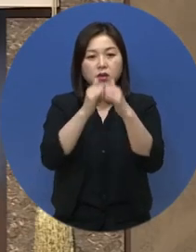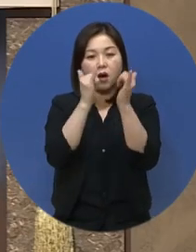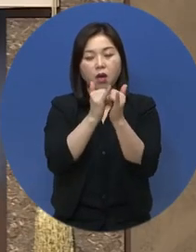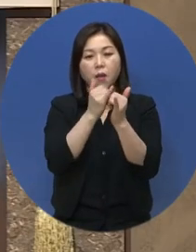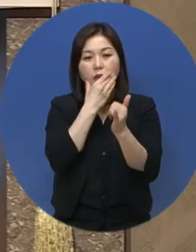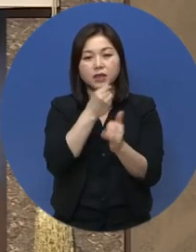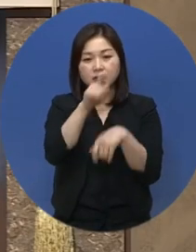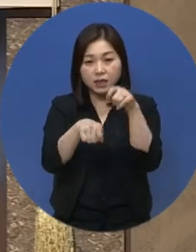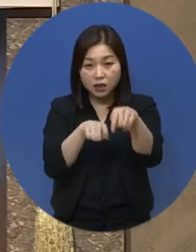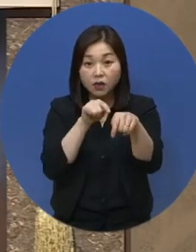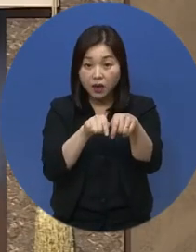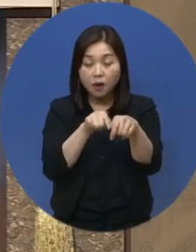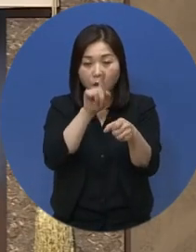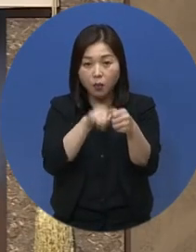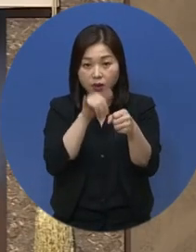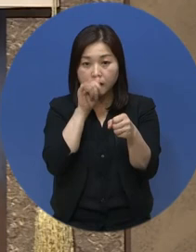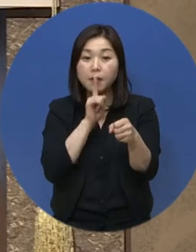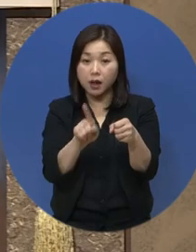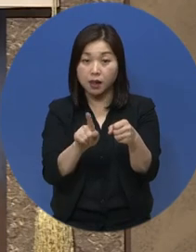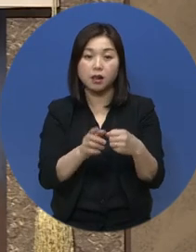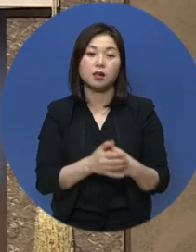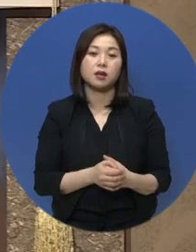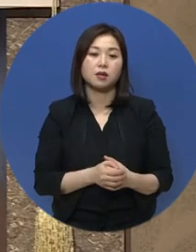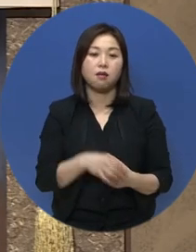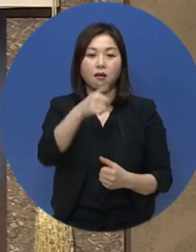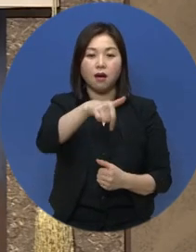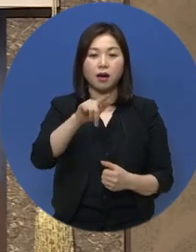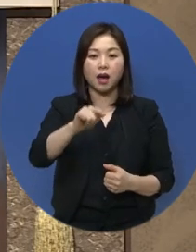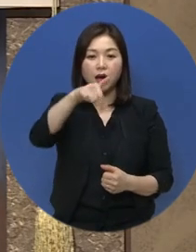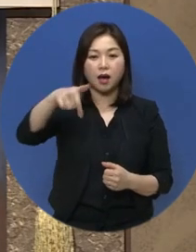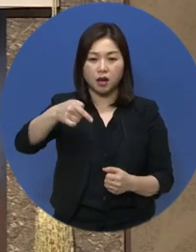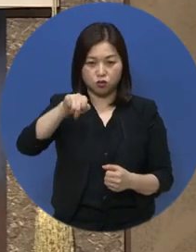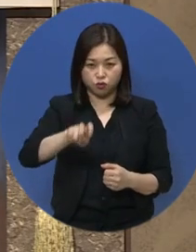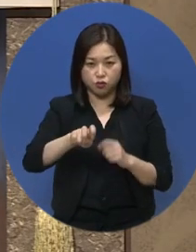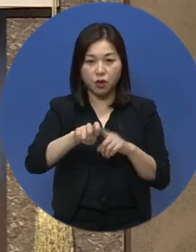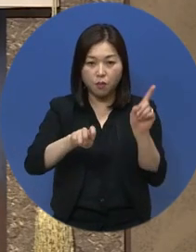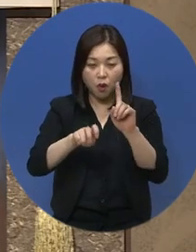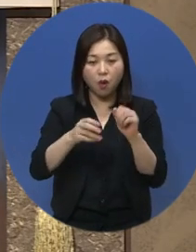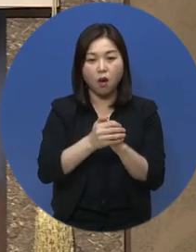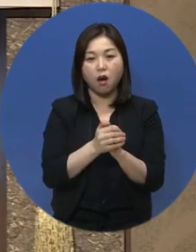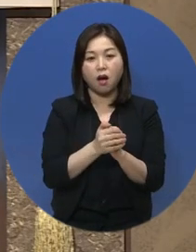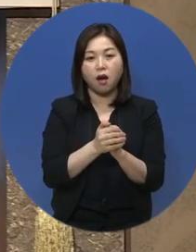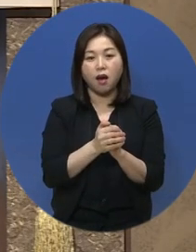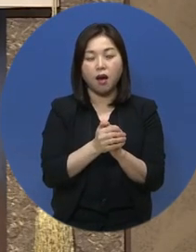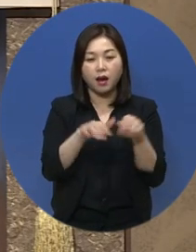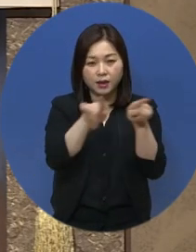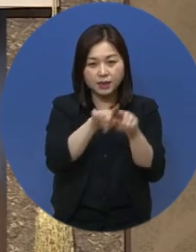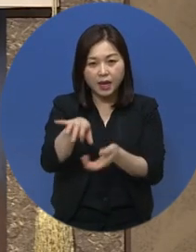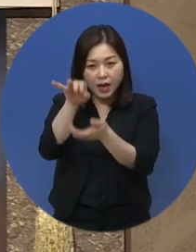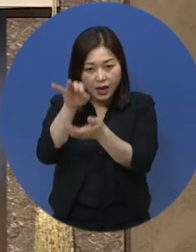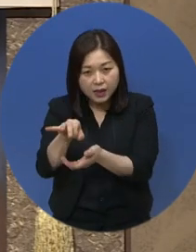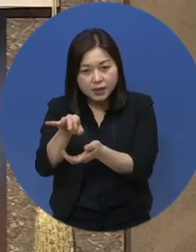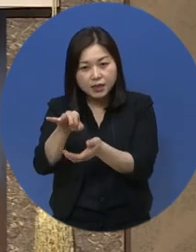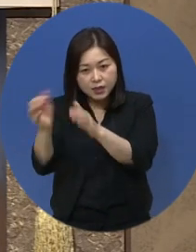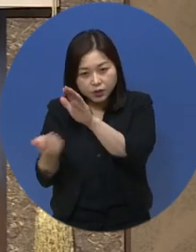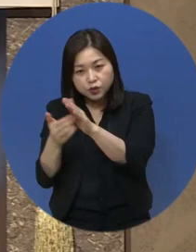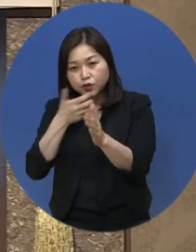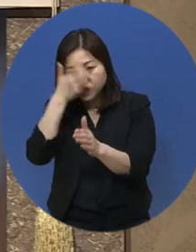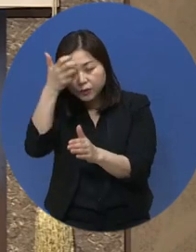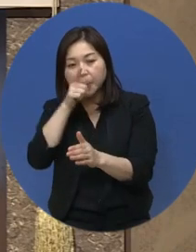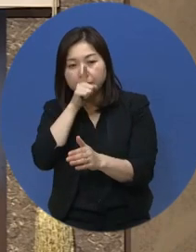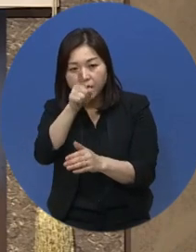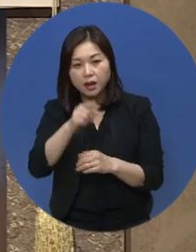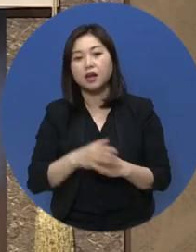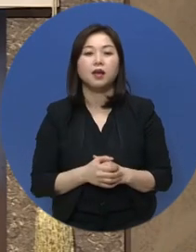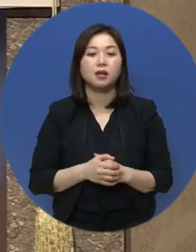그래서 여기는 이제 그 가꿈이란 뜻이 가치의 가치를 이루는 꿈이란 뜻이에요, 사실은. 아. 그래서 그